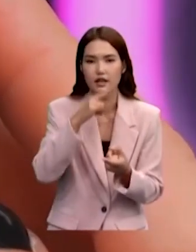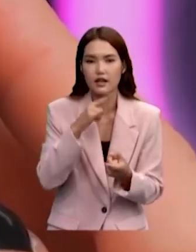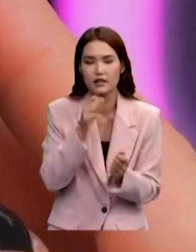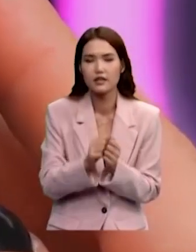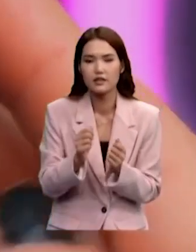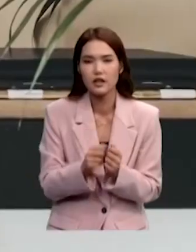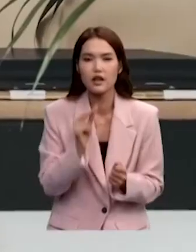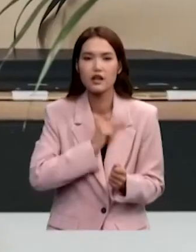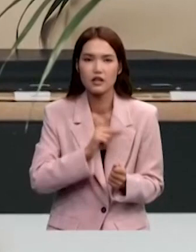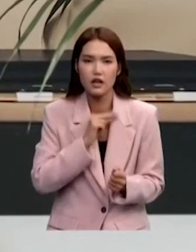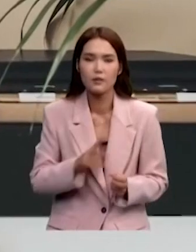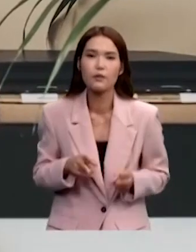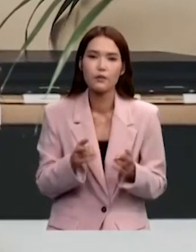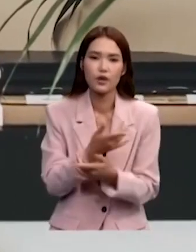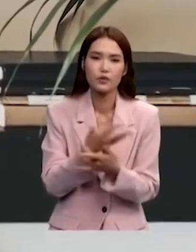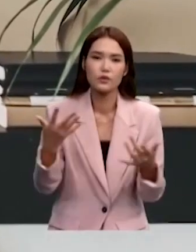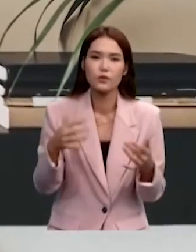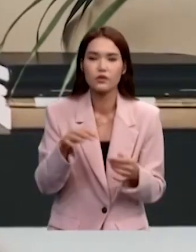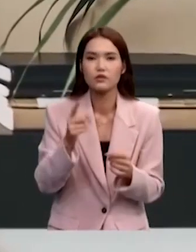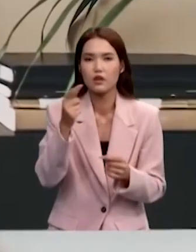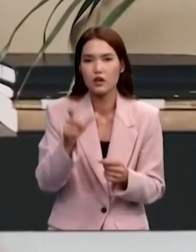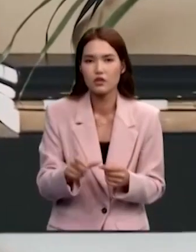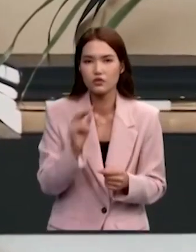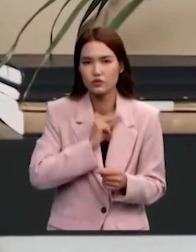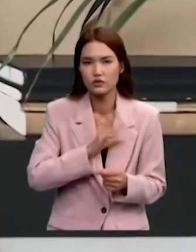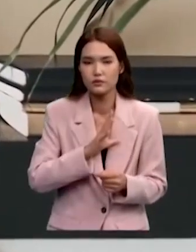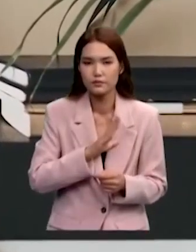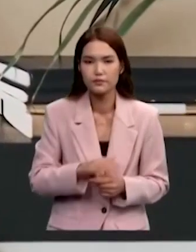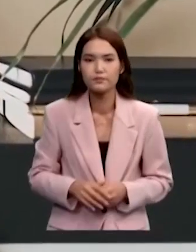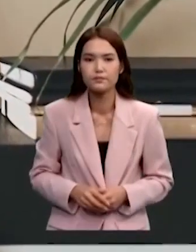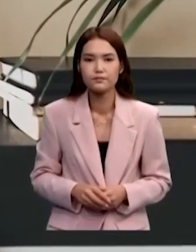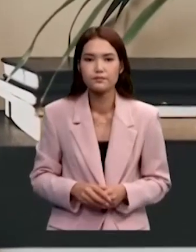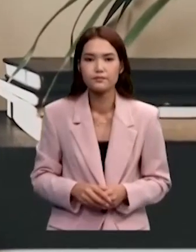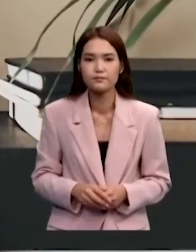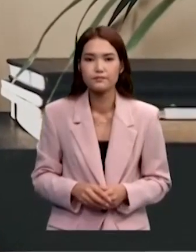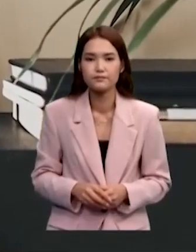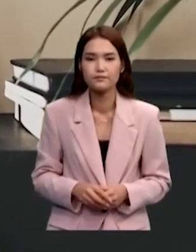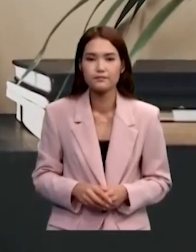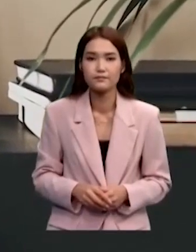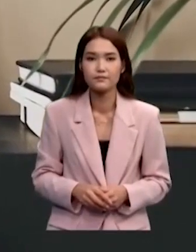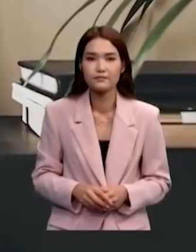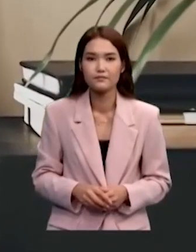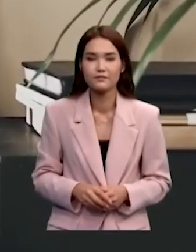GPT работы могут лишиться 1,5 миллиона человек. Бота Ибрагимова, Шалкар Шуахпай, Амир Ибатов, Атамикен Бизнес.